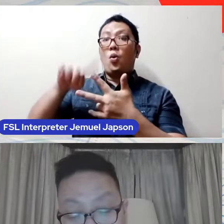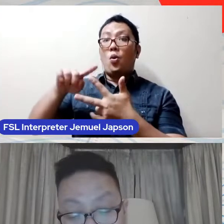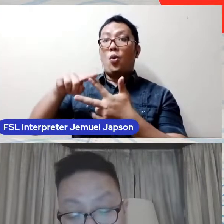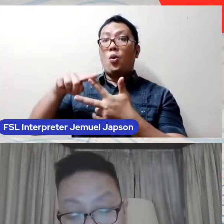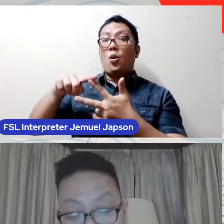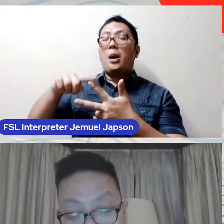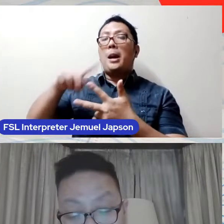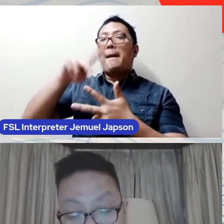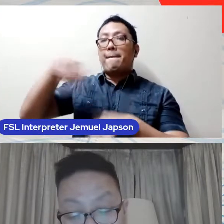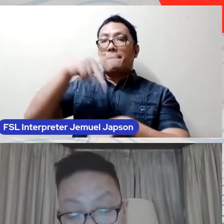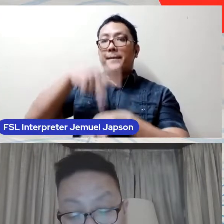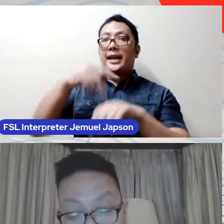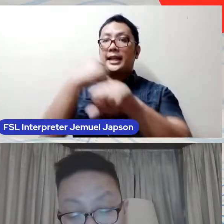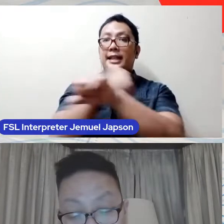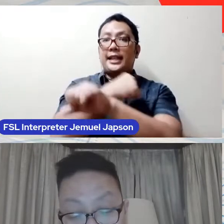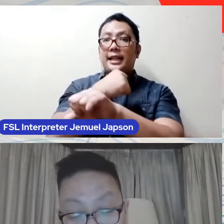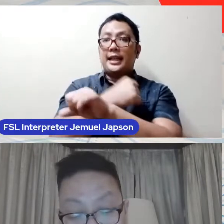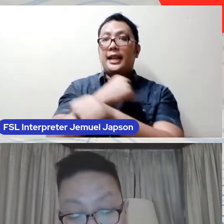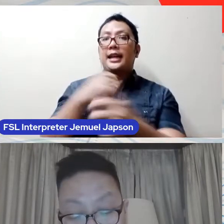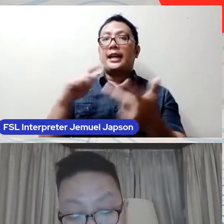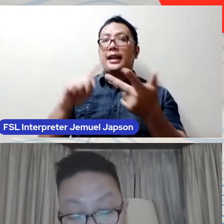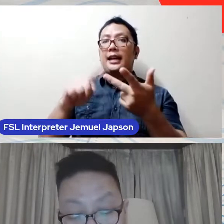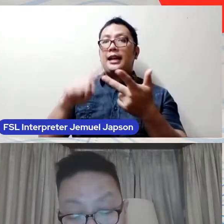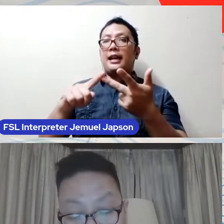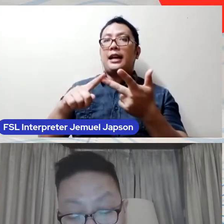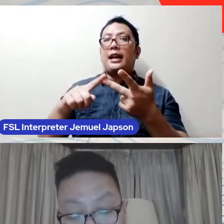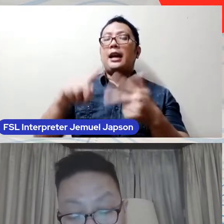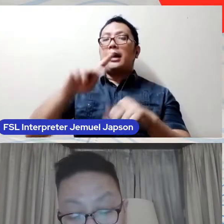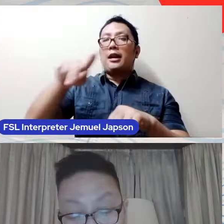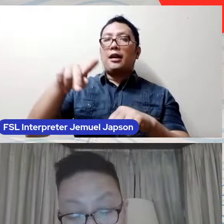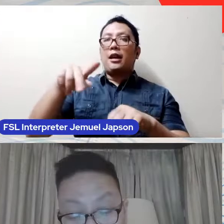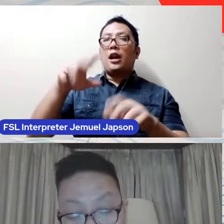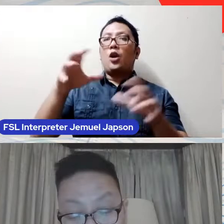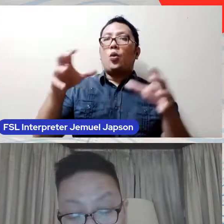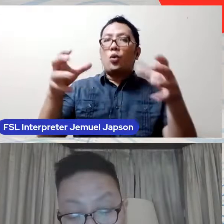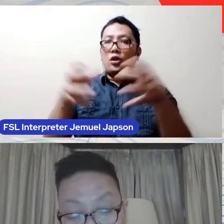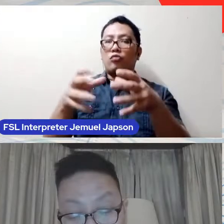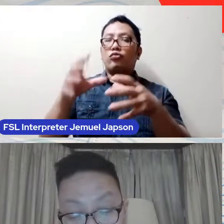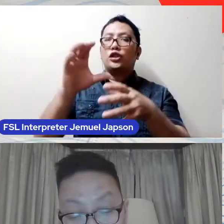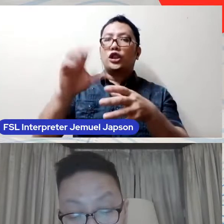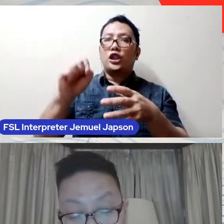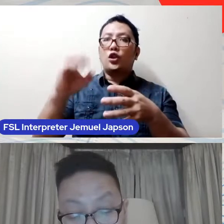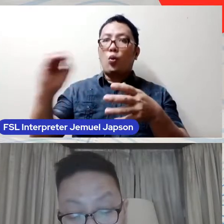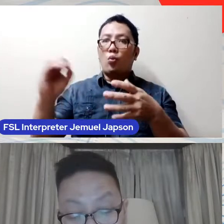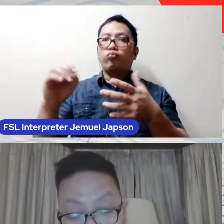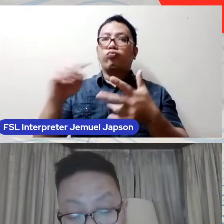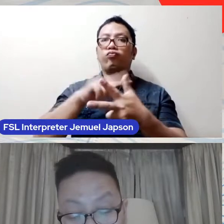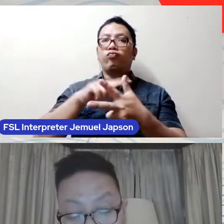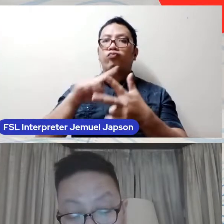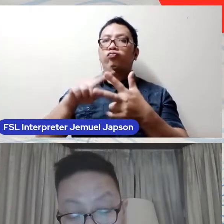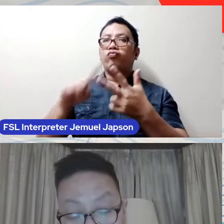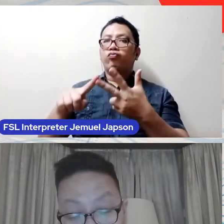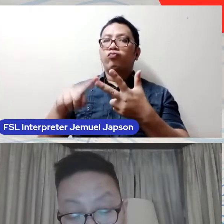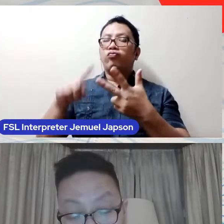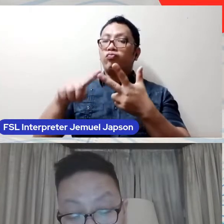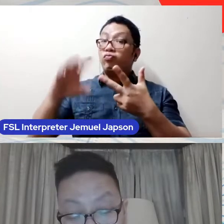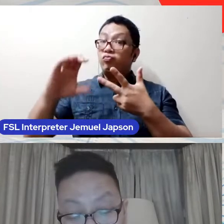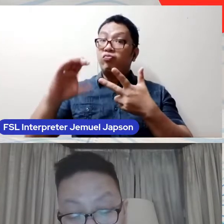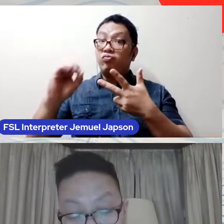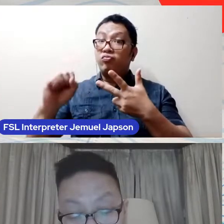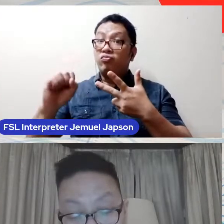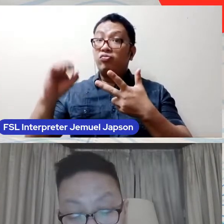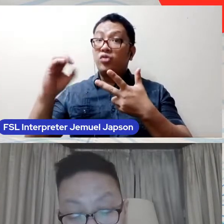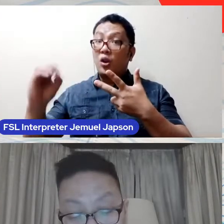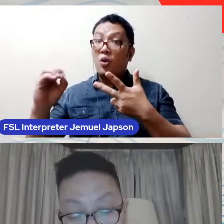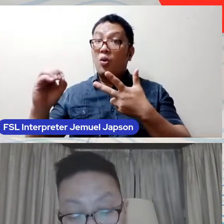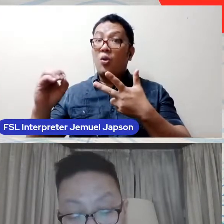Statistics Authority at ang Coalition of Civil Society Organizations. So yung civil society organizations, sila po yung magli-lead and